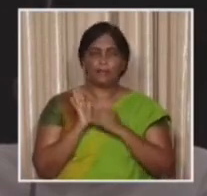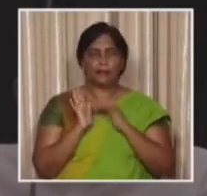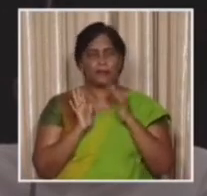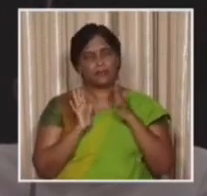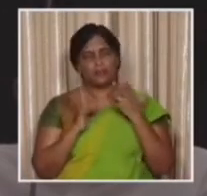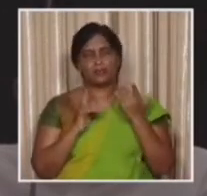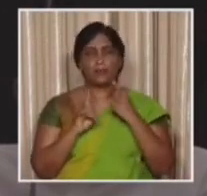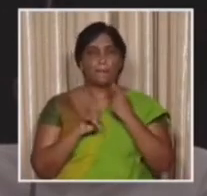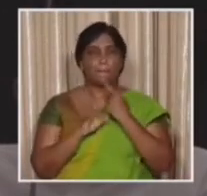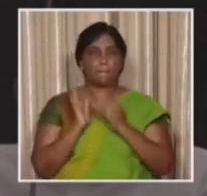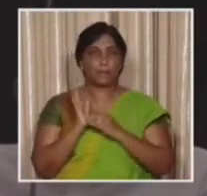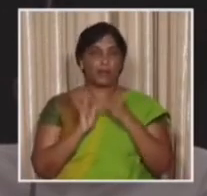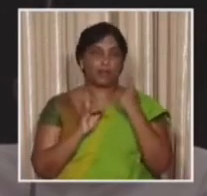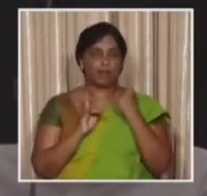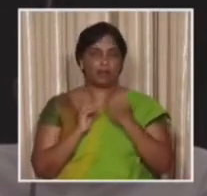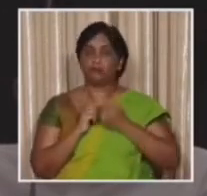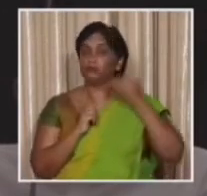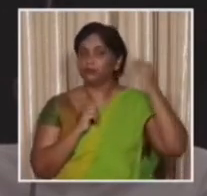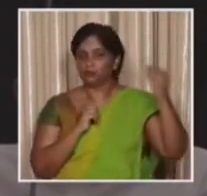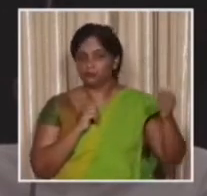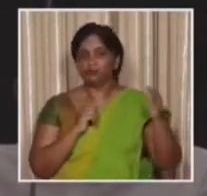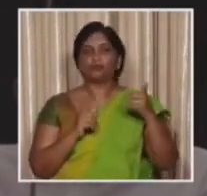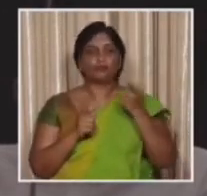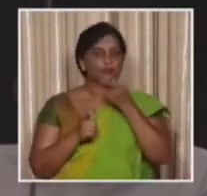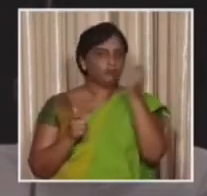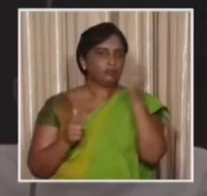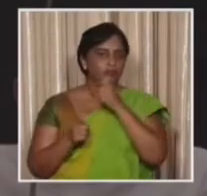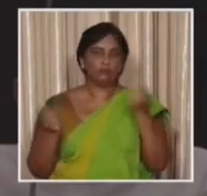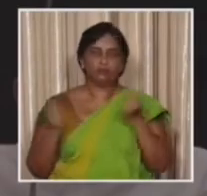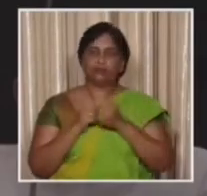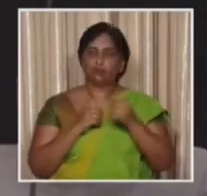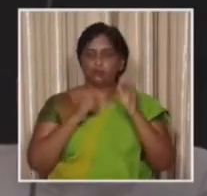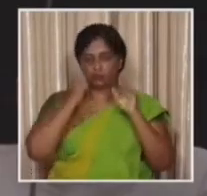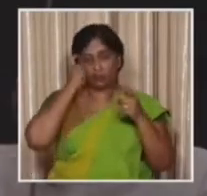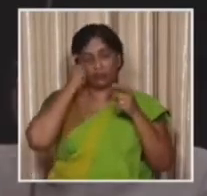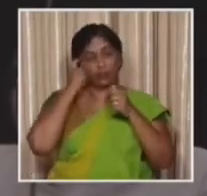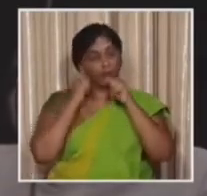ஒரு மோசமான விளைவுகளை தரும். எனவே இவற்றை செயற்படுமாறு கூறி விடைபெறுகிறேன். நன்றி.